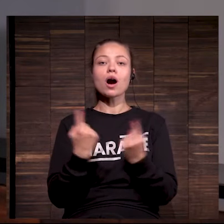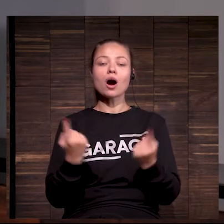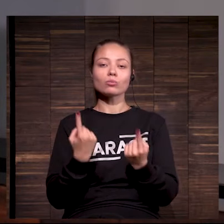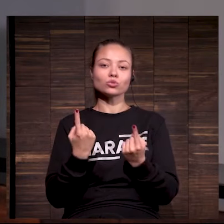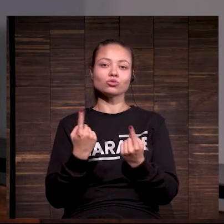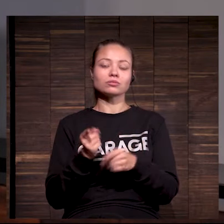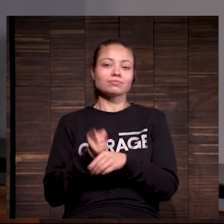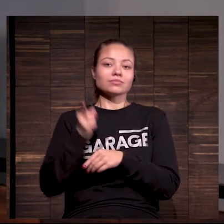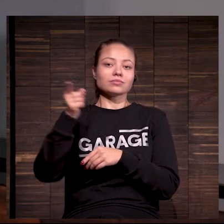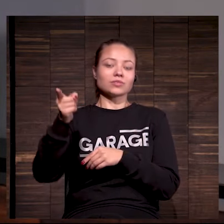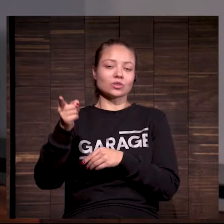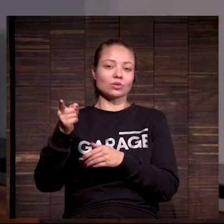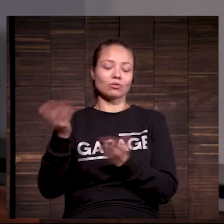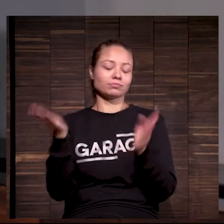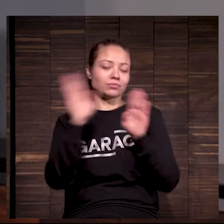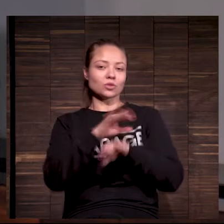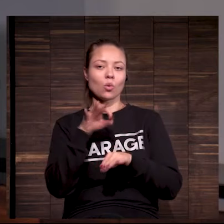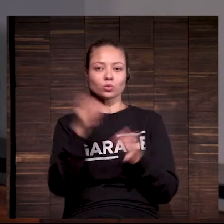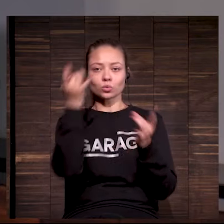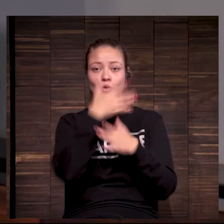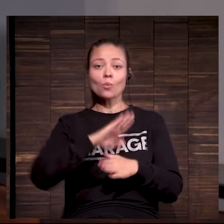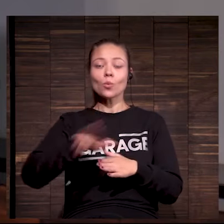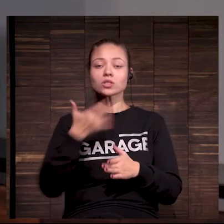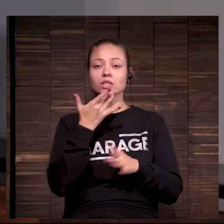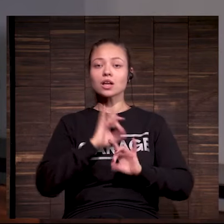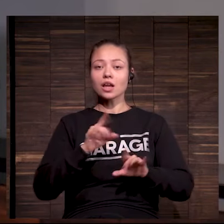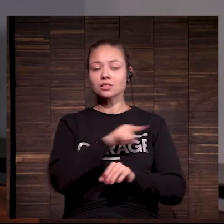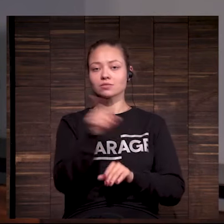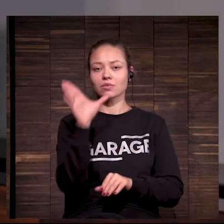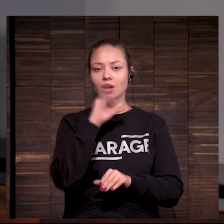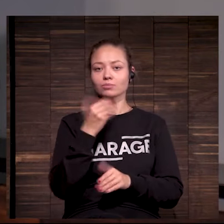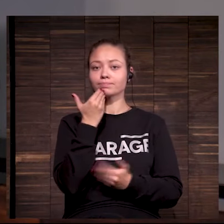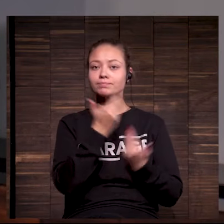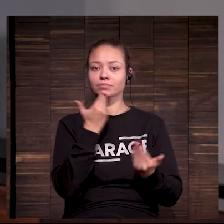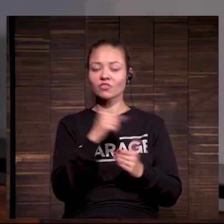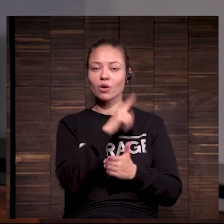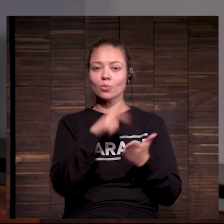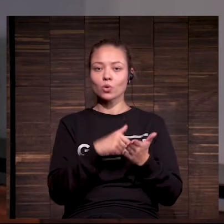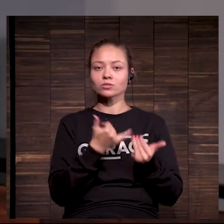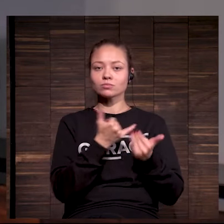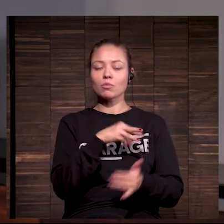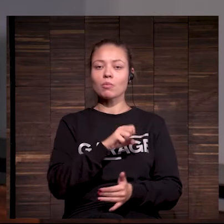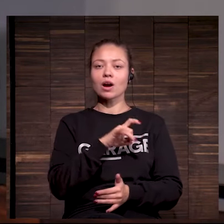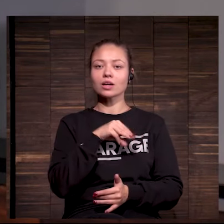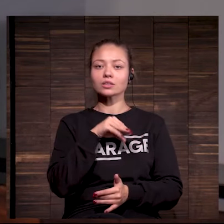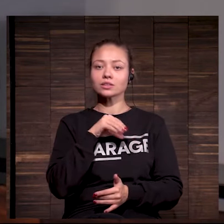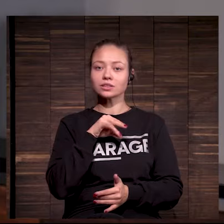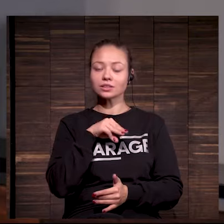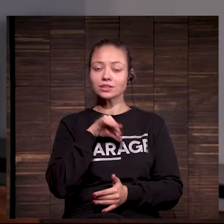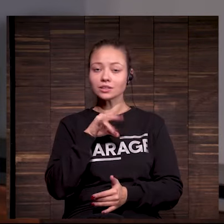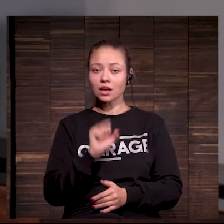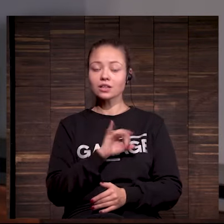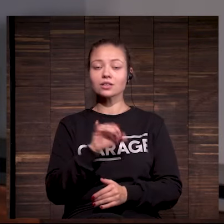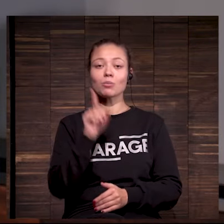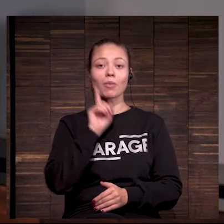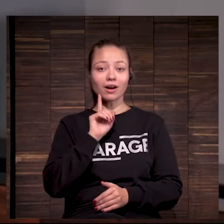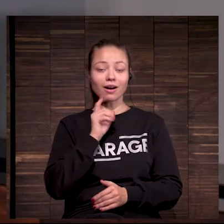культуры после лекции как всегда у вас будет возможность задать мартину вопросы пока всем хорошего вечера